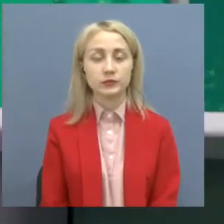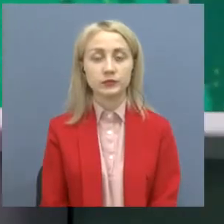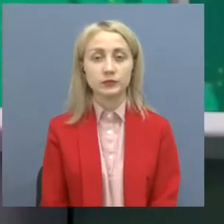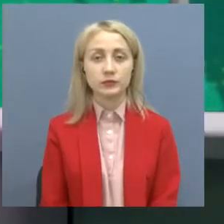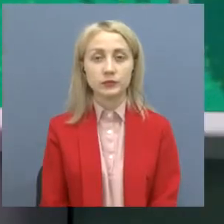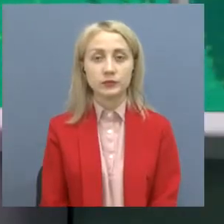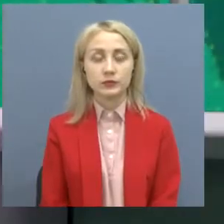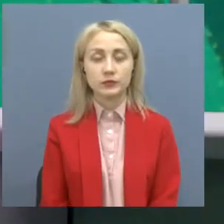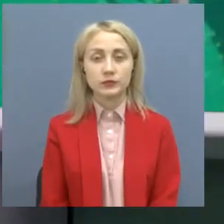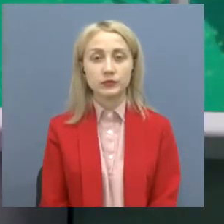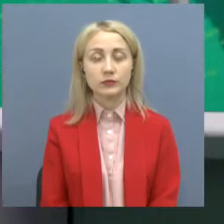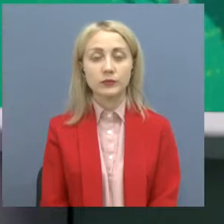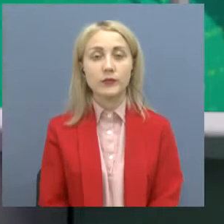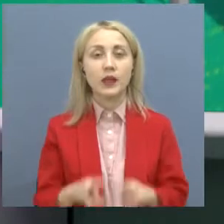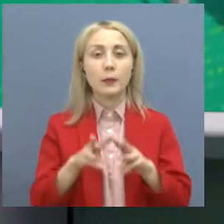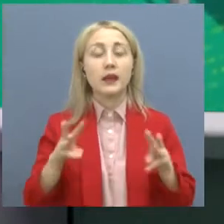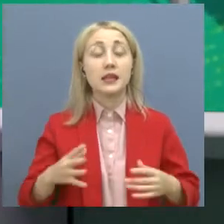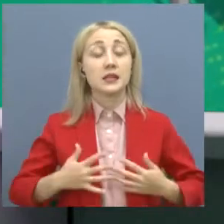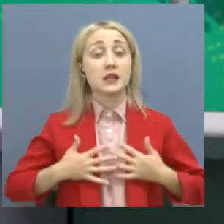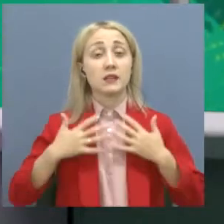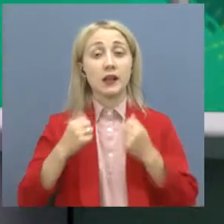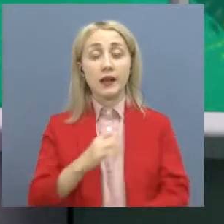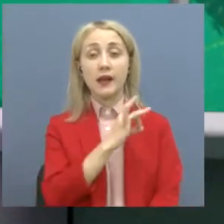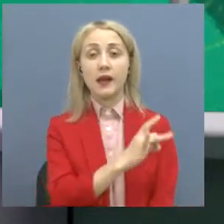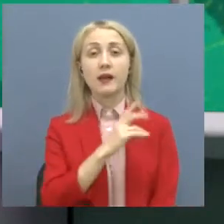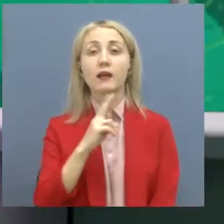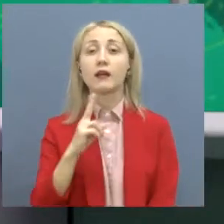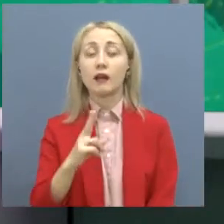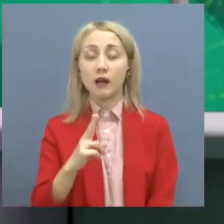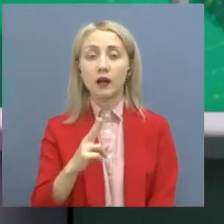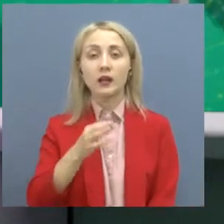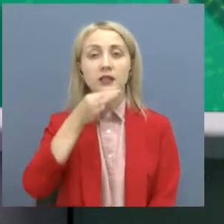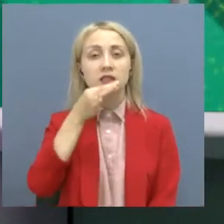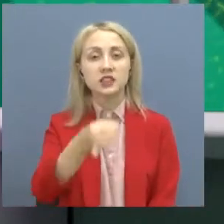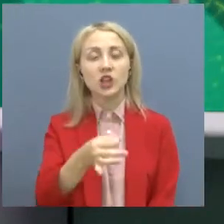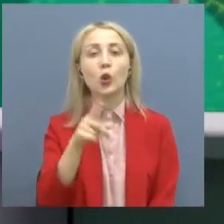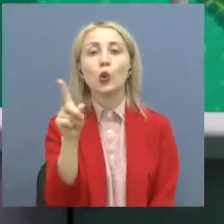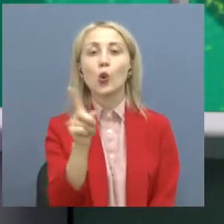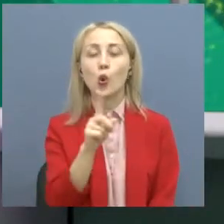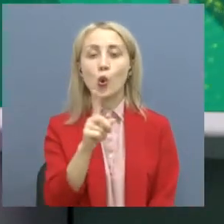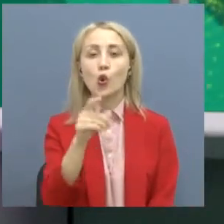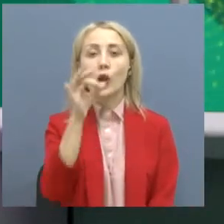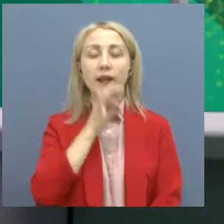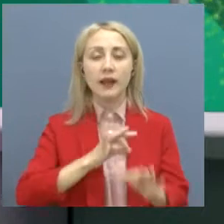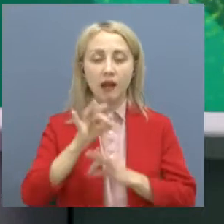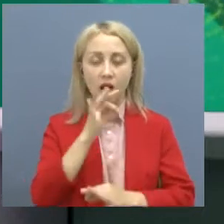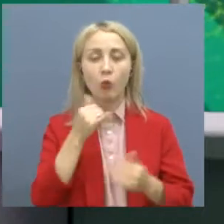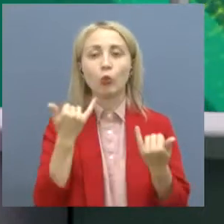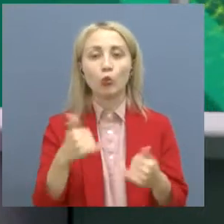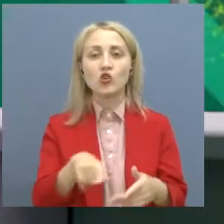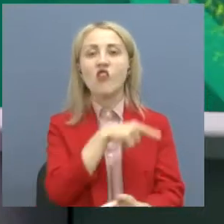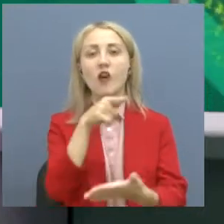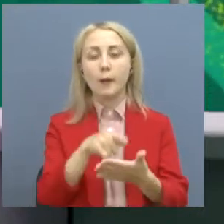Қазақстан Республикасының денсаулық сақтау министрі Алексей Цой ел аумағындағы дәрі-дәрмек тапшылығы шешімін тапты деп мәлімдеді.